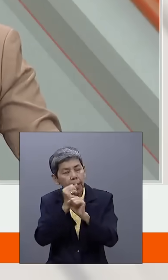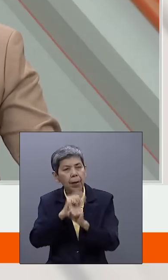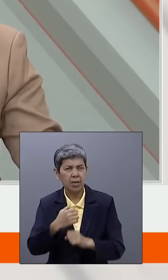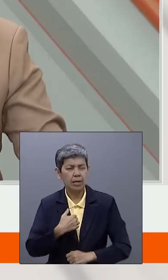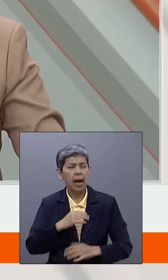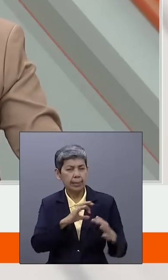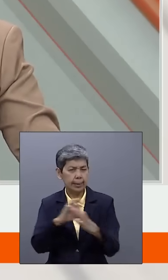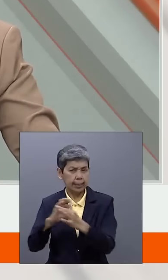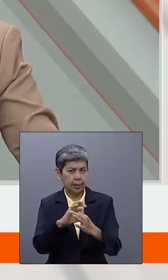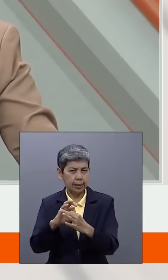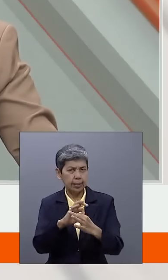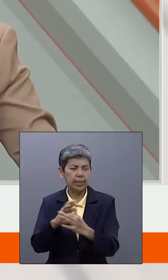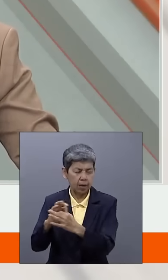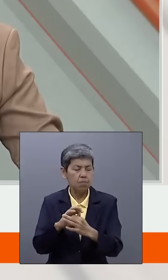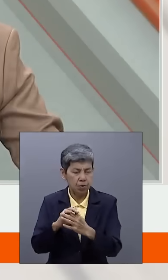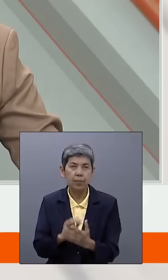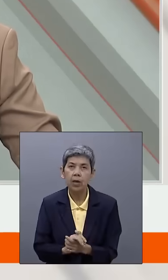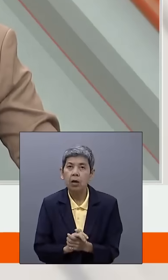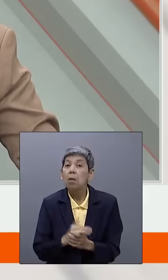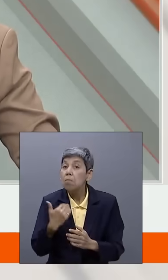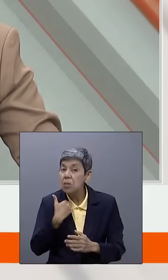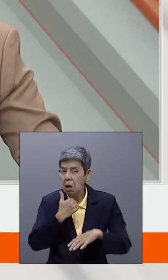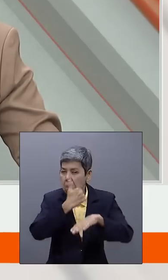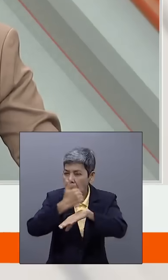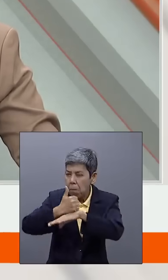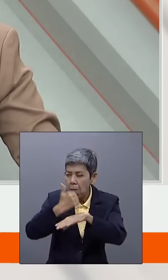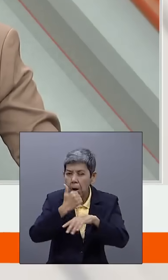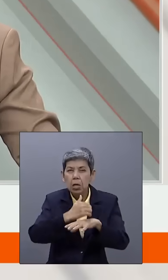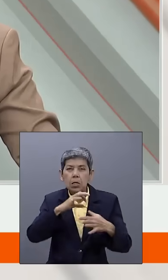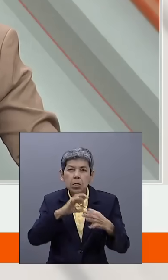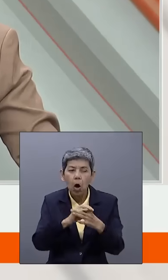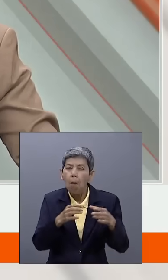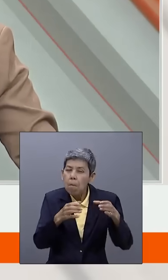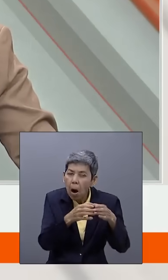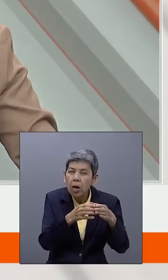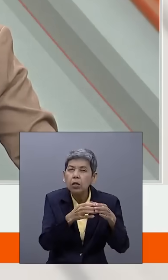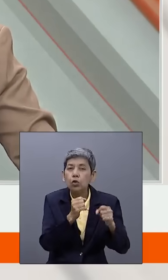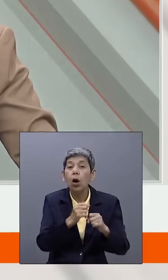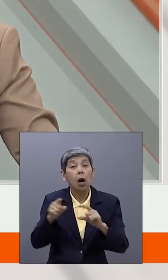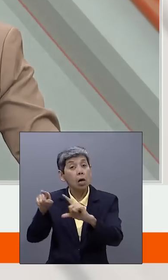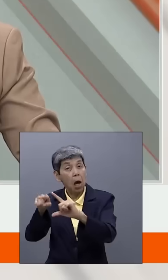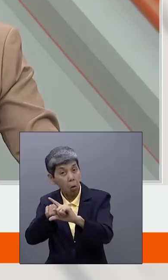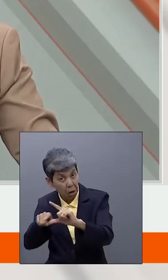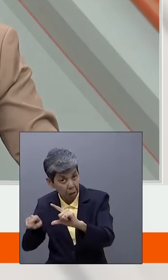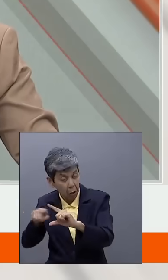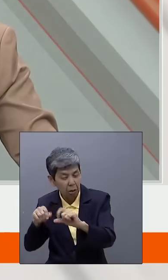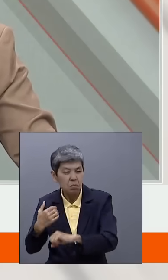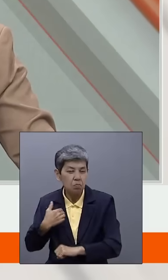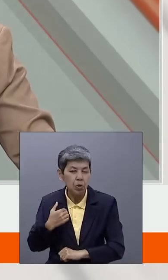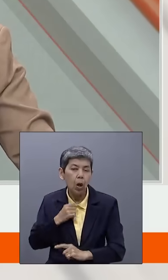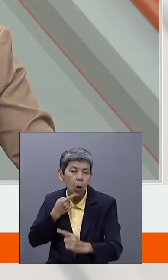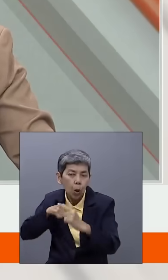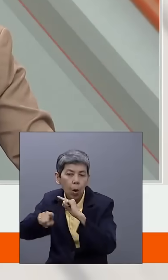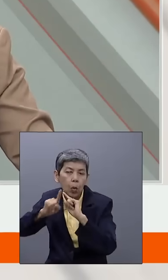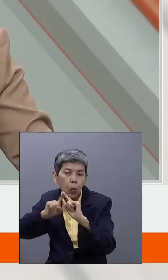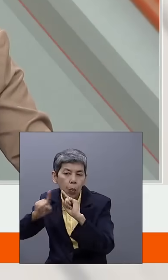การเชื่อมโยงเหมือนกันคุณสุริยะสายว่าอาจจะมีแกนนำทางจิตวิญญาณของพรรคอย่างพรรคก้าวไกลเนี่ยอาจจะมีการไปพูดคุ